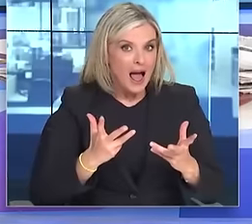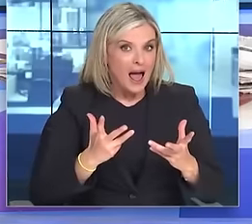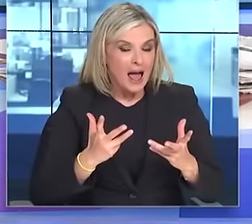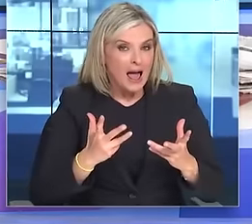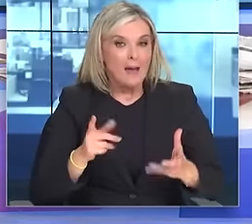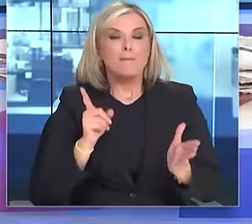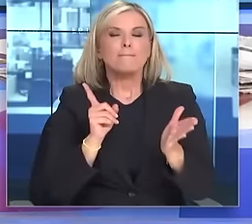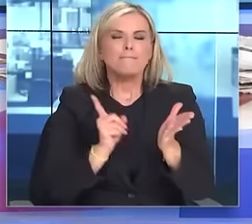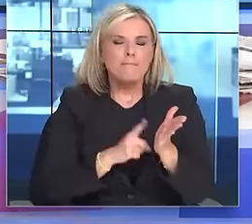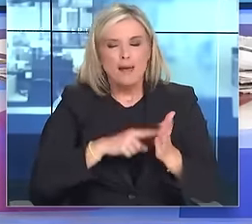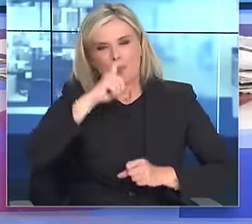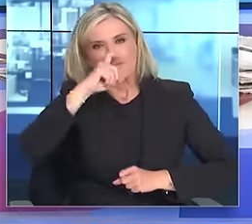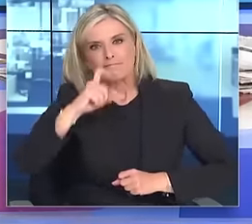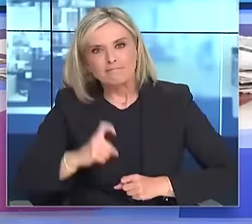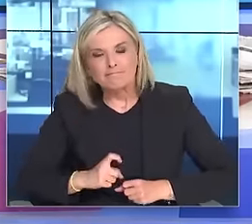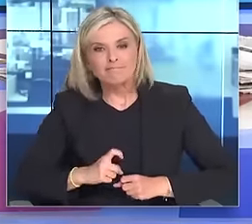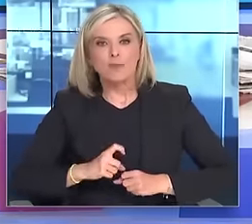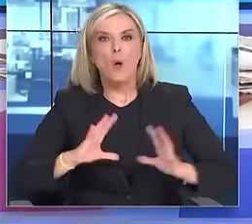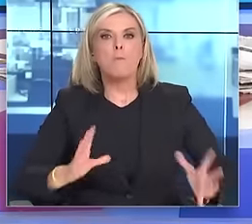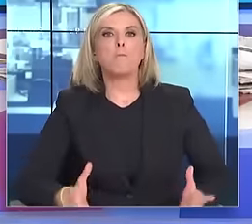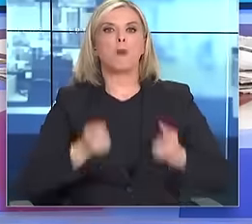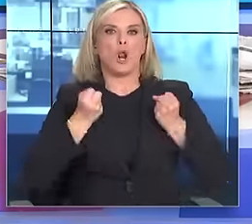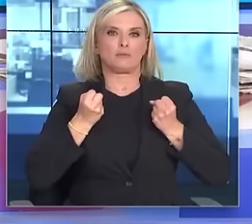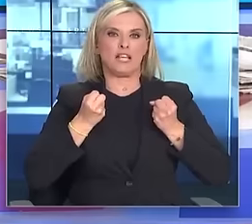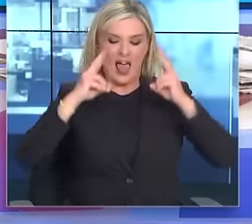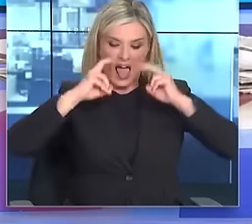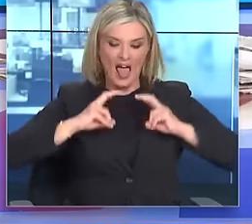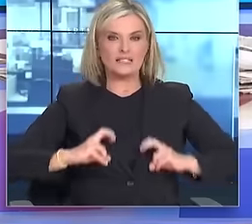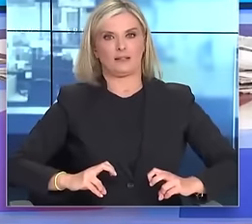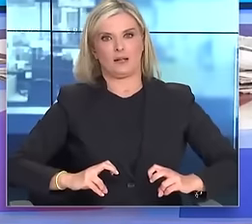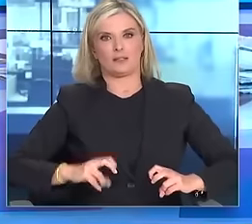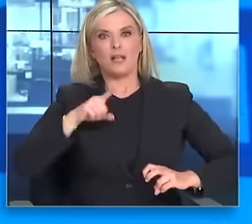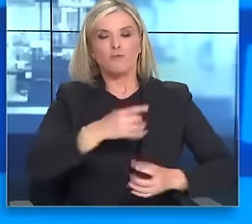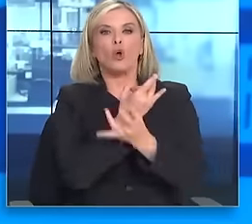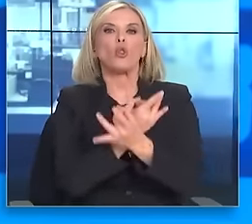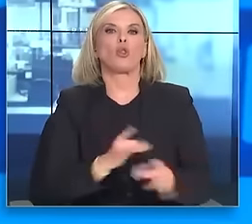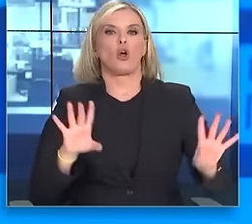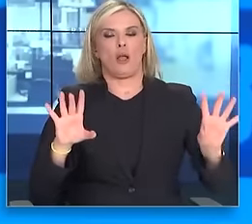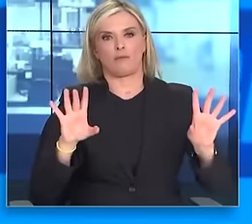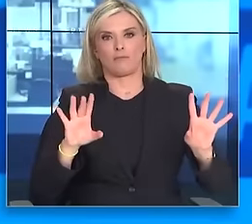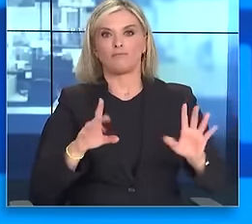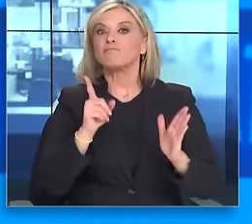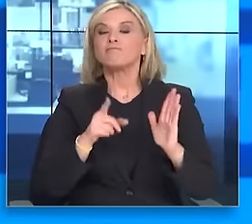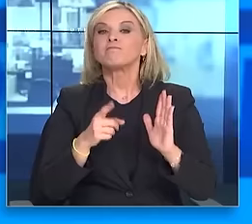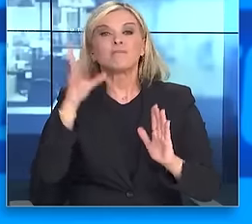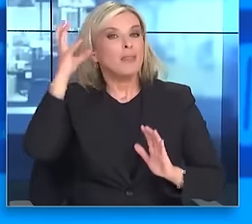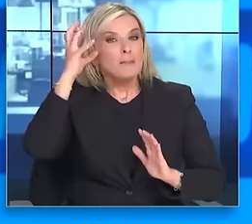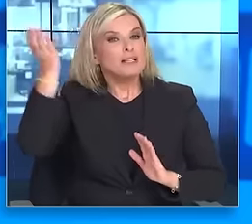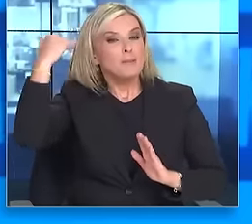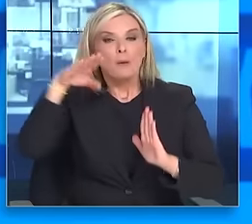Προληπτικές εξετάσεις είναι μια τεράστια αλλαγή στον τρόπο με τον οποίο αντιλαμβανόμαστε τη δημόσια υγεία. Από το πρόγραμμα Φόφη Γεννηματά, μέχρι